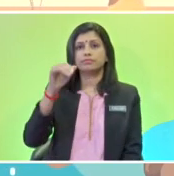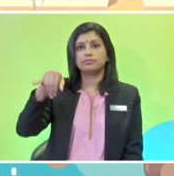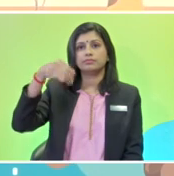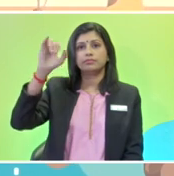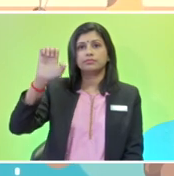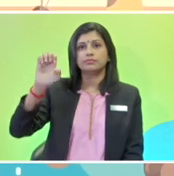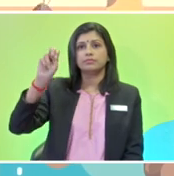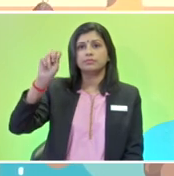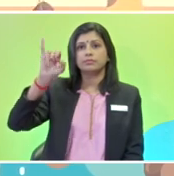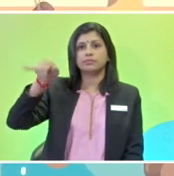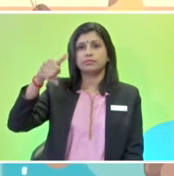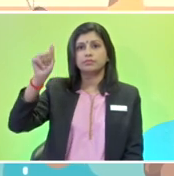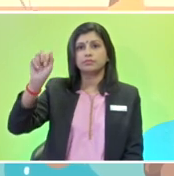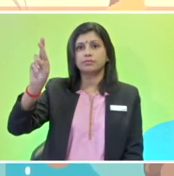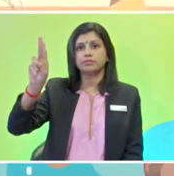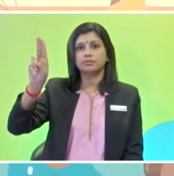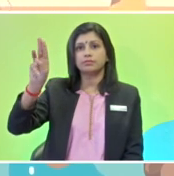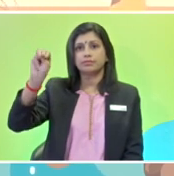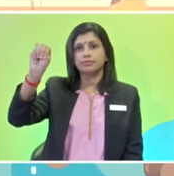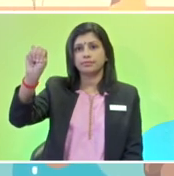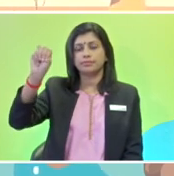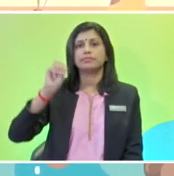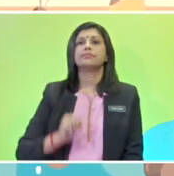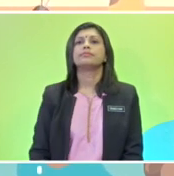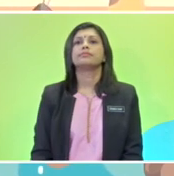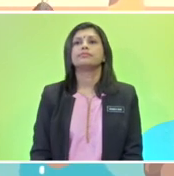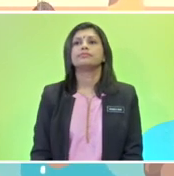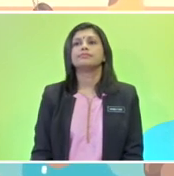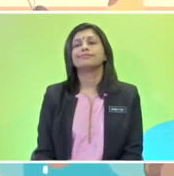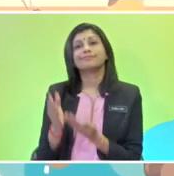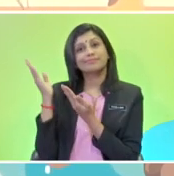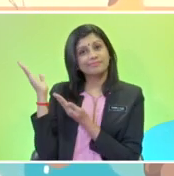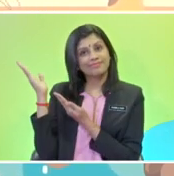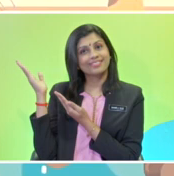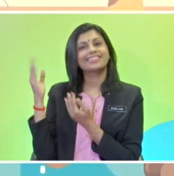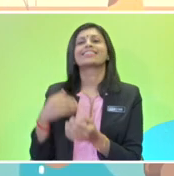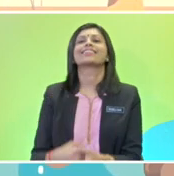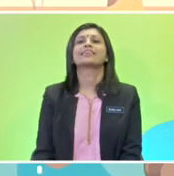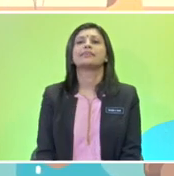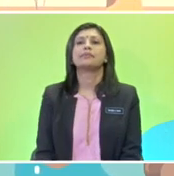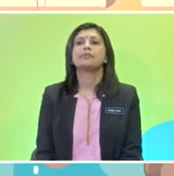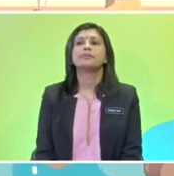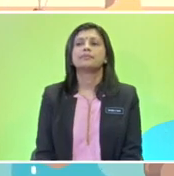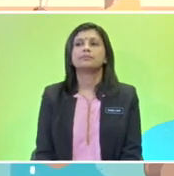Jenjarum, kita ada adik Tasnim. Hai Tasnim.